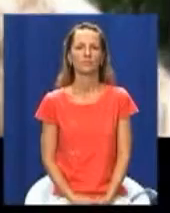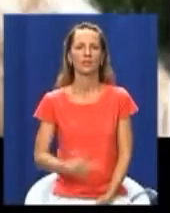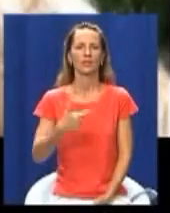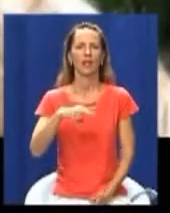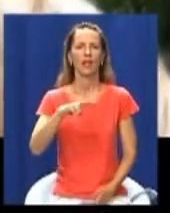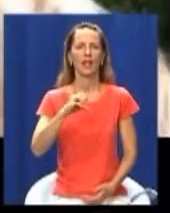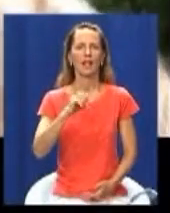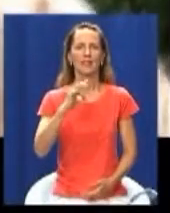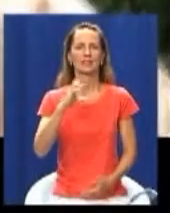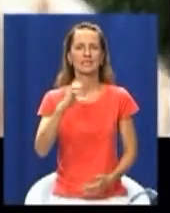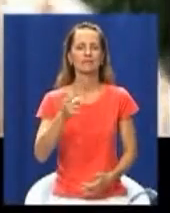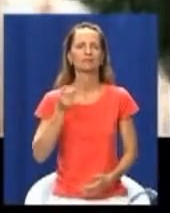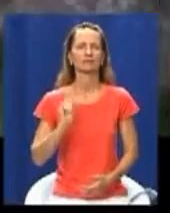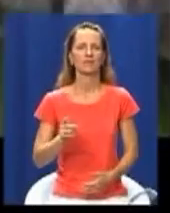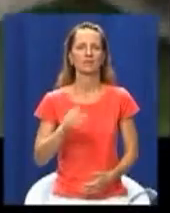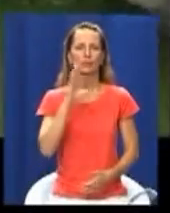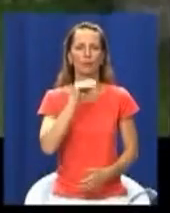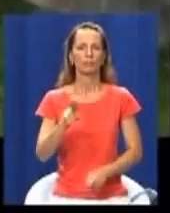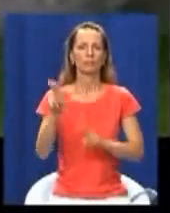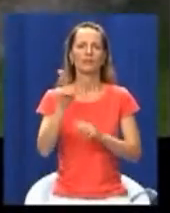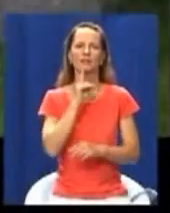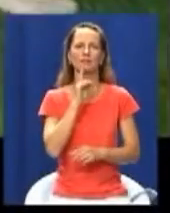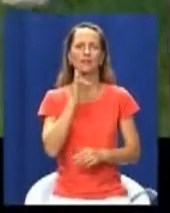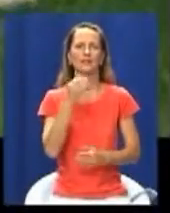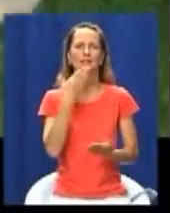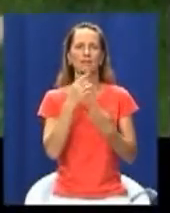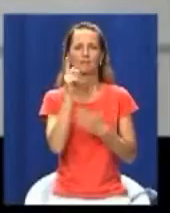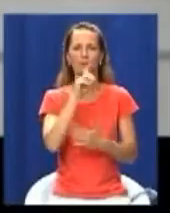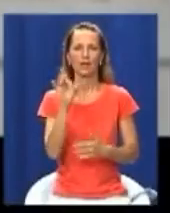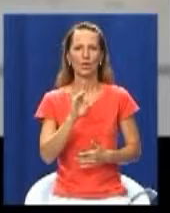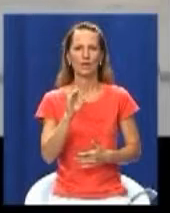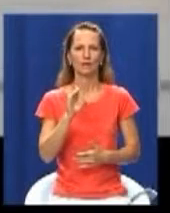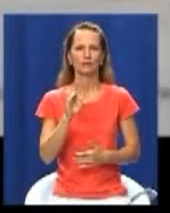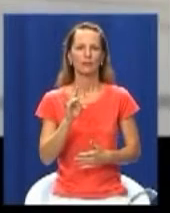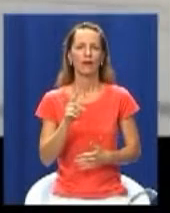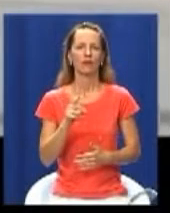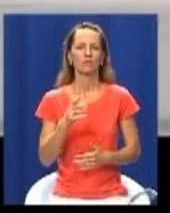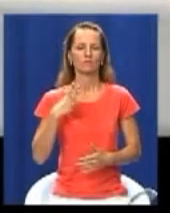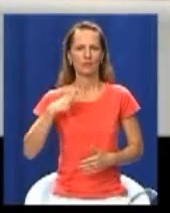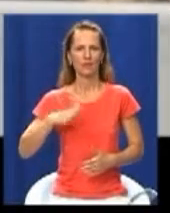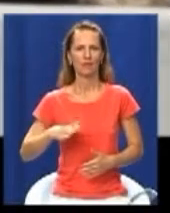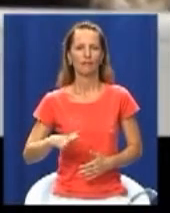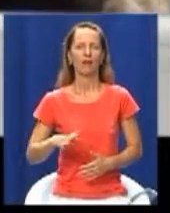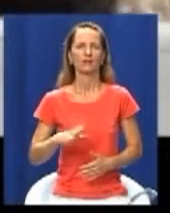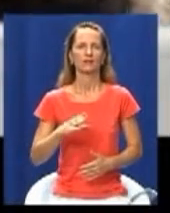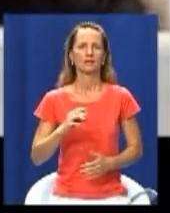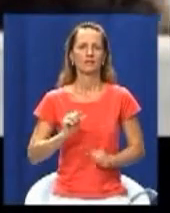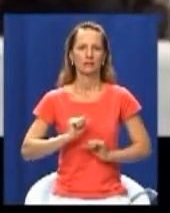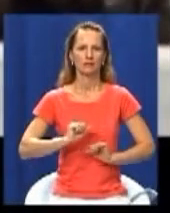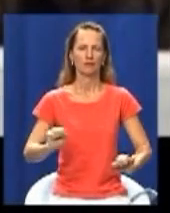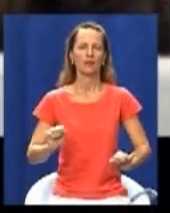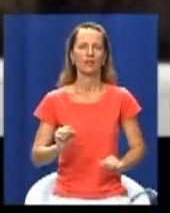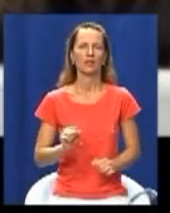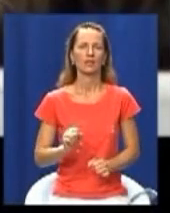Гленс – це справжній пес-мисливець. Незважаючи на свій невеликий зріст, він доволі витривалий, спритний та хоробрий.